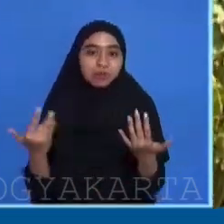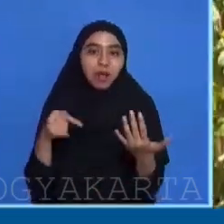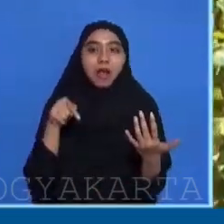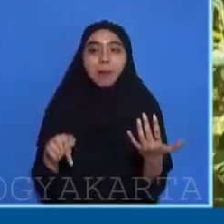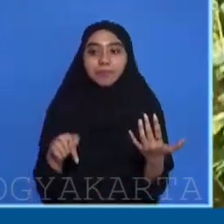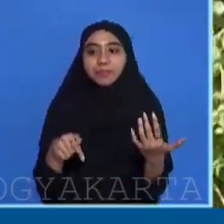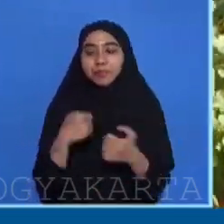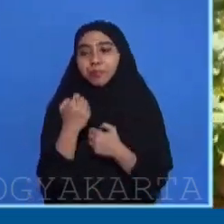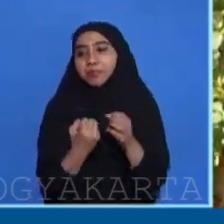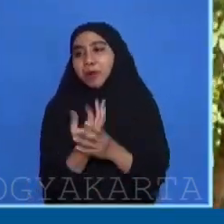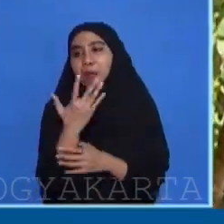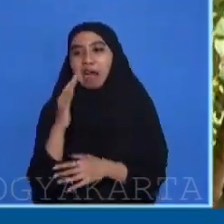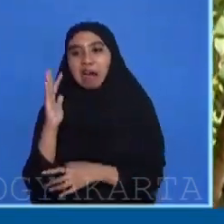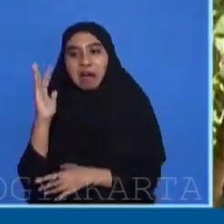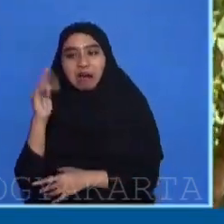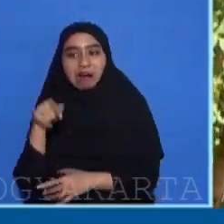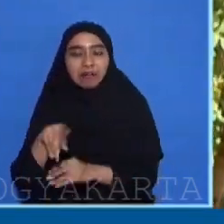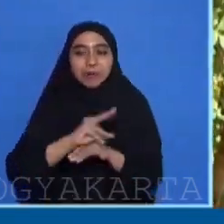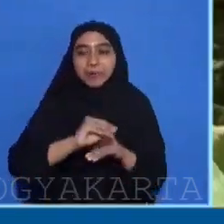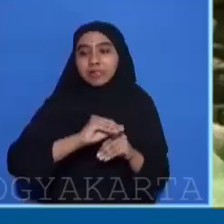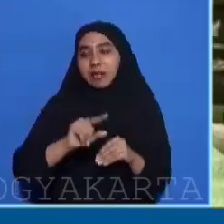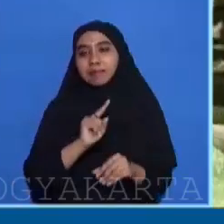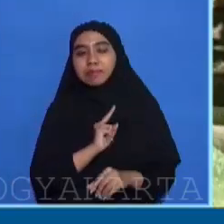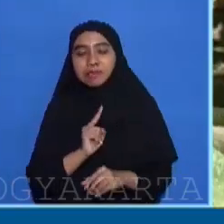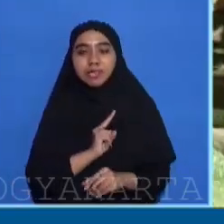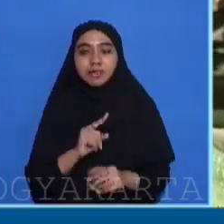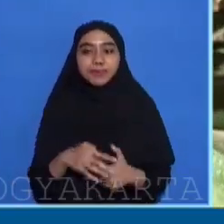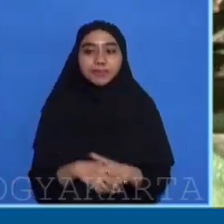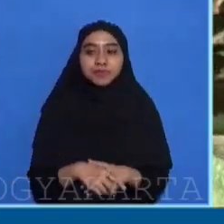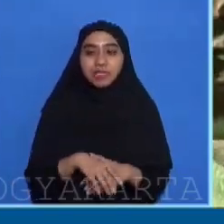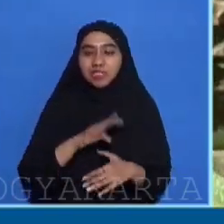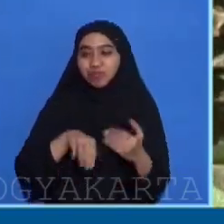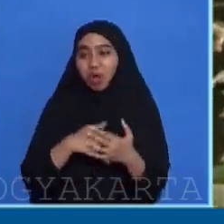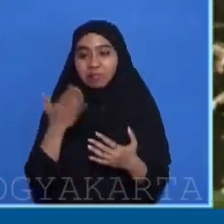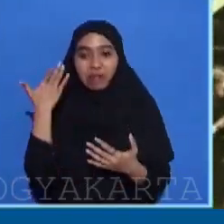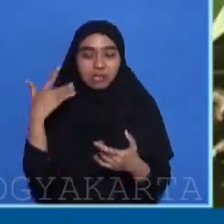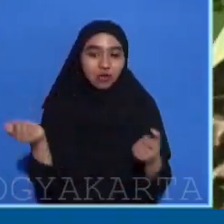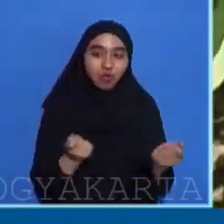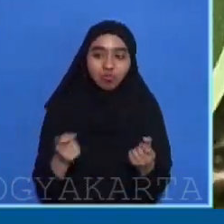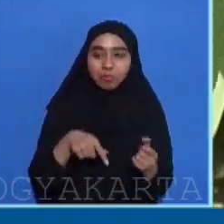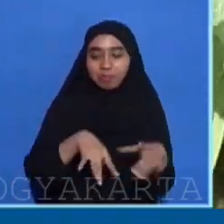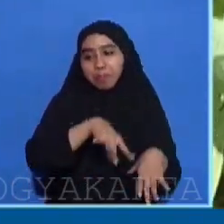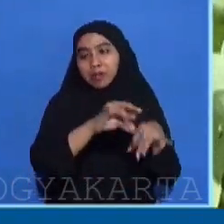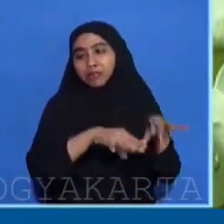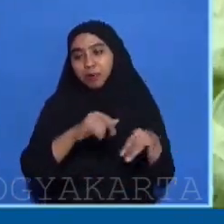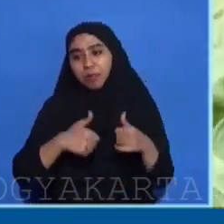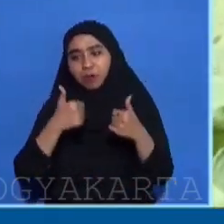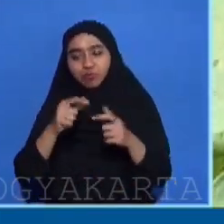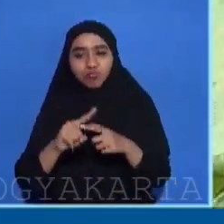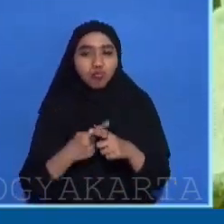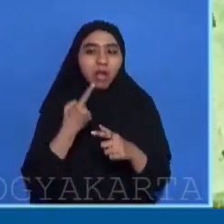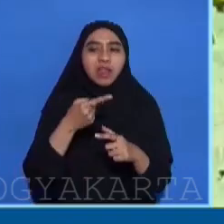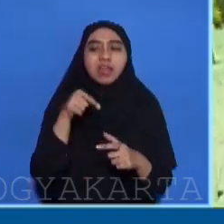nindakaken budidaya taneman olah tetanen piyambak. Sedayanipun wau dipun kelola kanthi manajemen ingkang sae wiwit saking